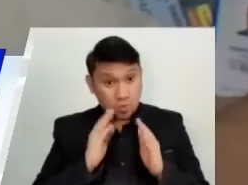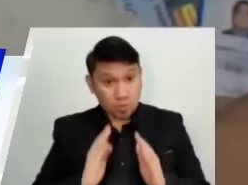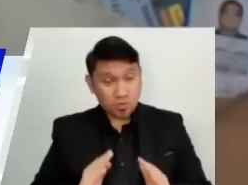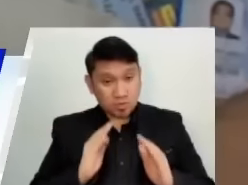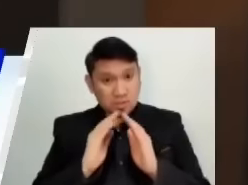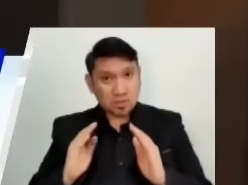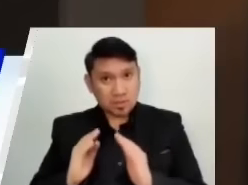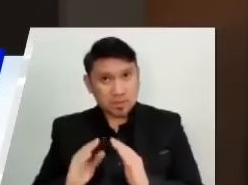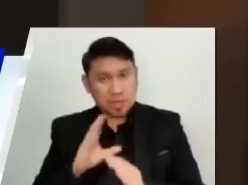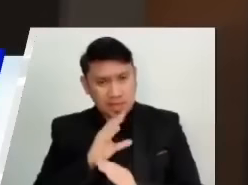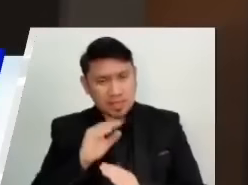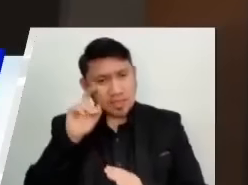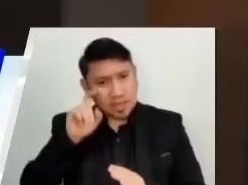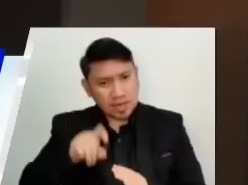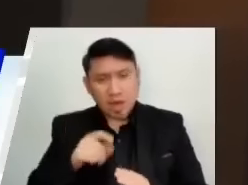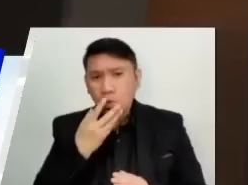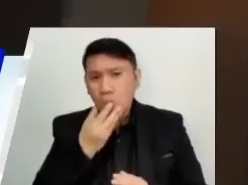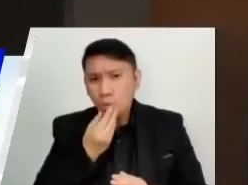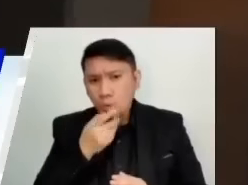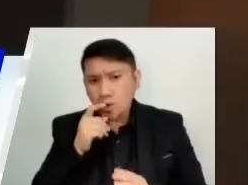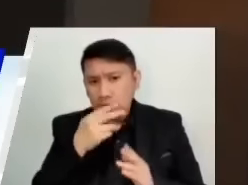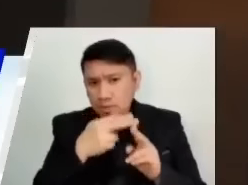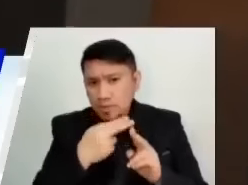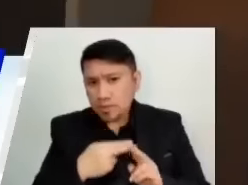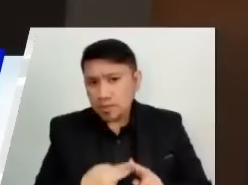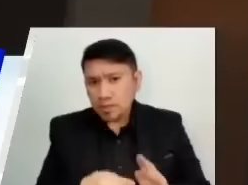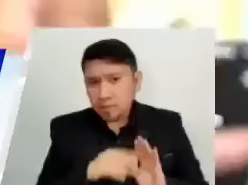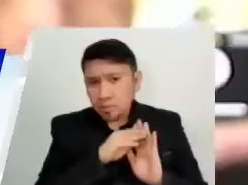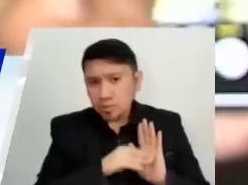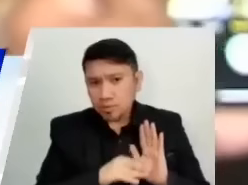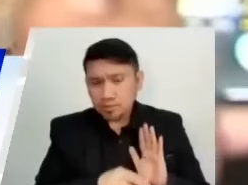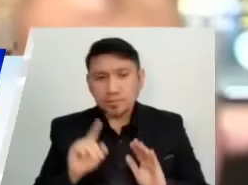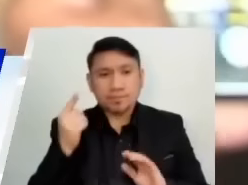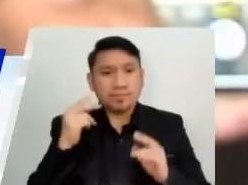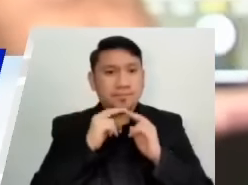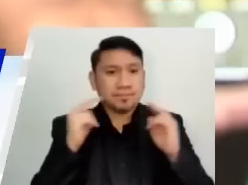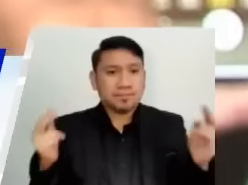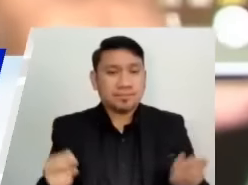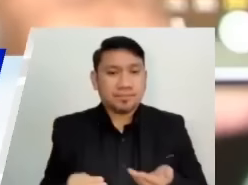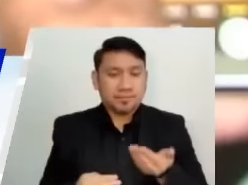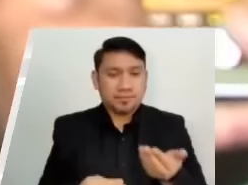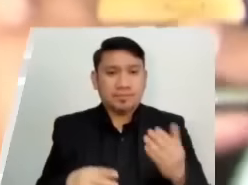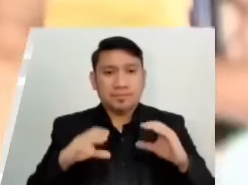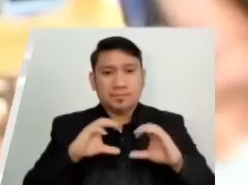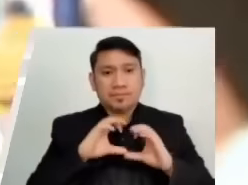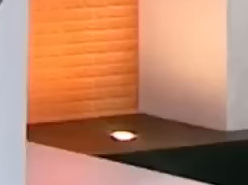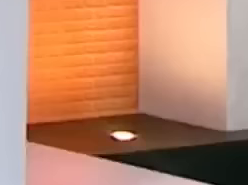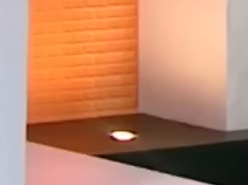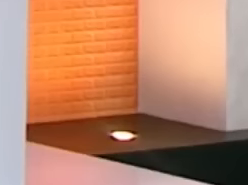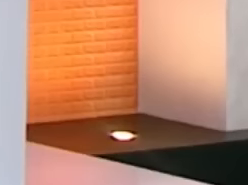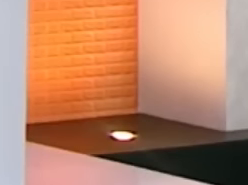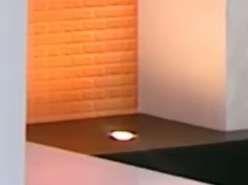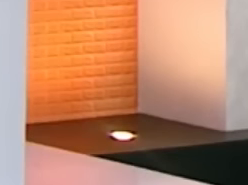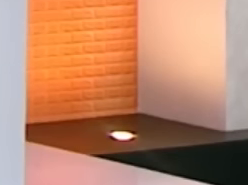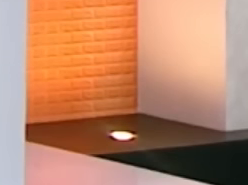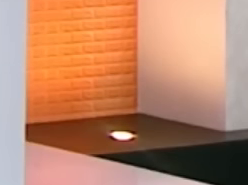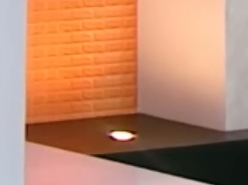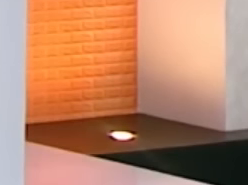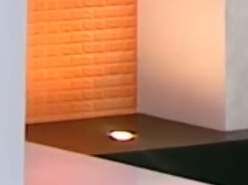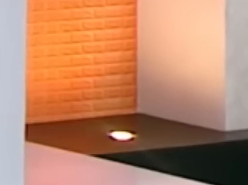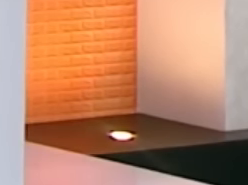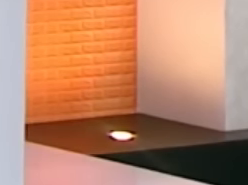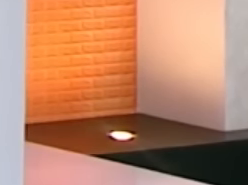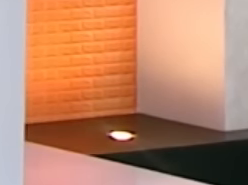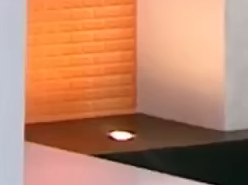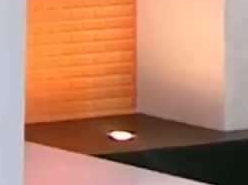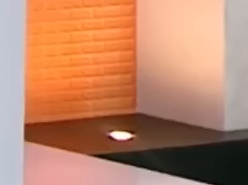actual occupants. Ito ang unang balita sa Rima Refran para sa GMA Integrated News. Kapuso, para laging una